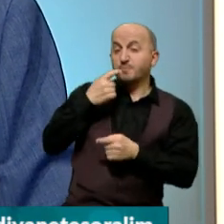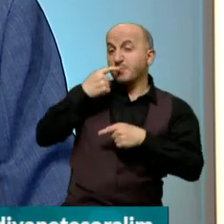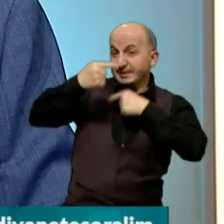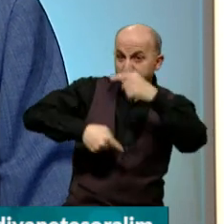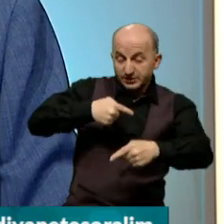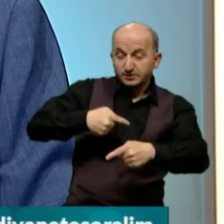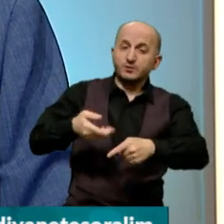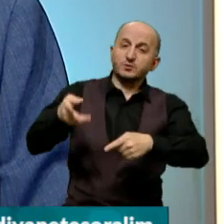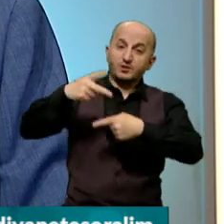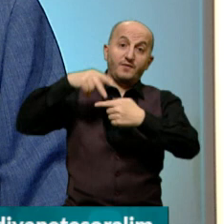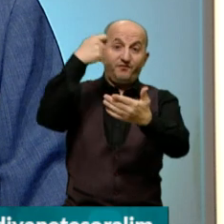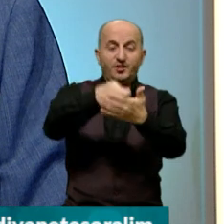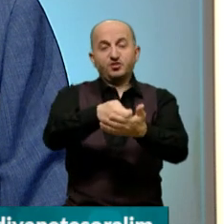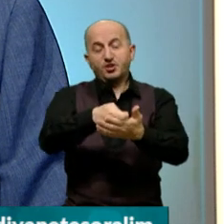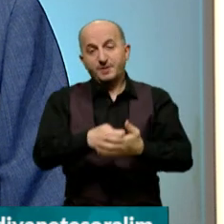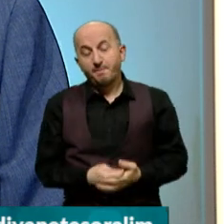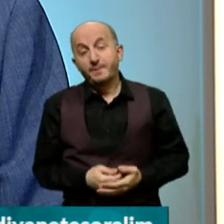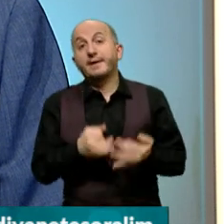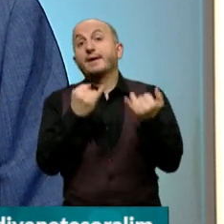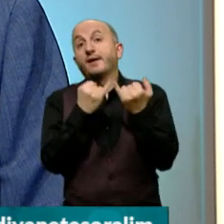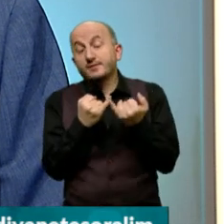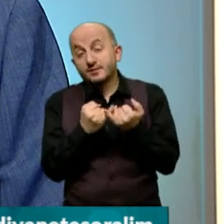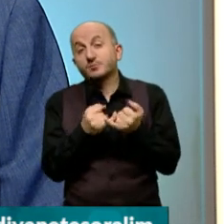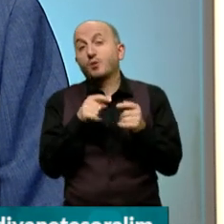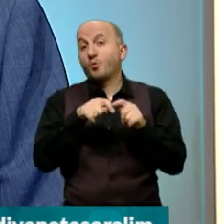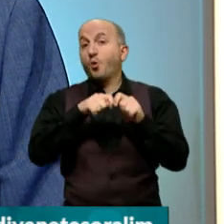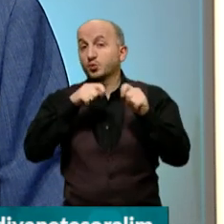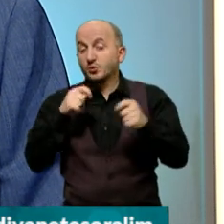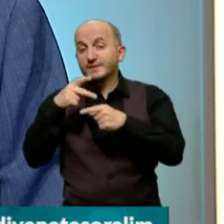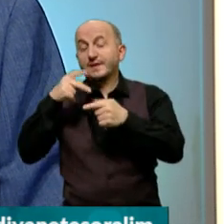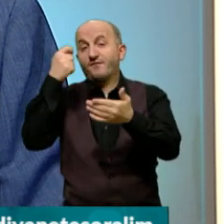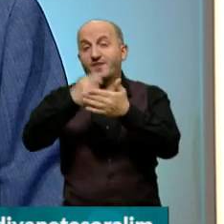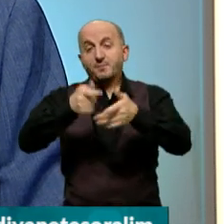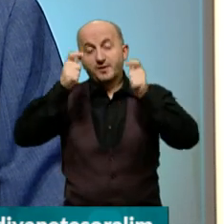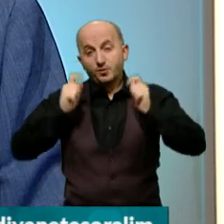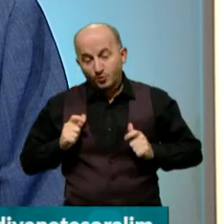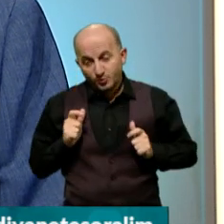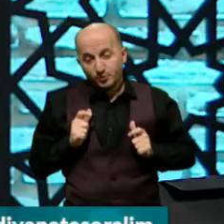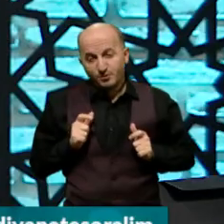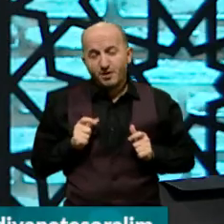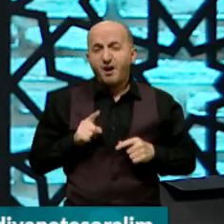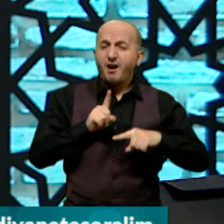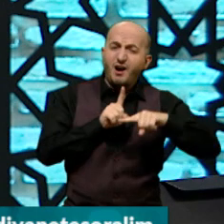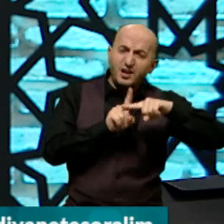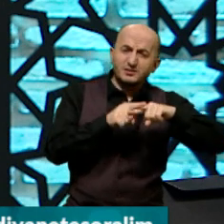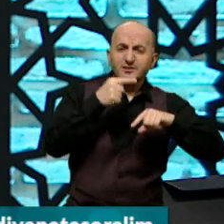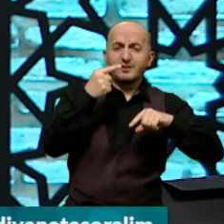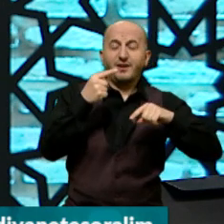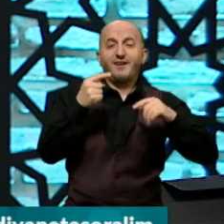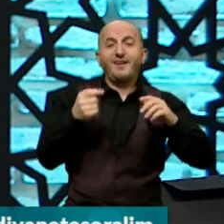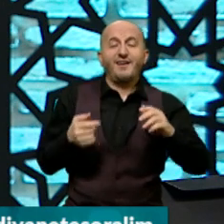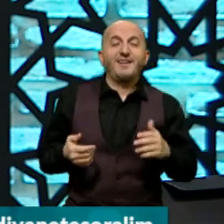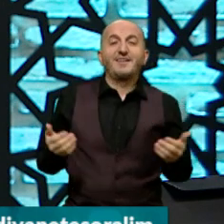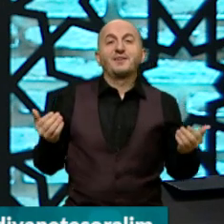geçince zekatını verecek. Bu kardeşimiz de bu ölçülerde zekatını vermekle yükümlü. Eyvallah. Artsın, eksilmesin, taşsın, dökülmesin.